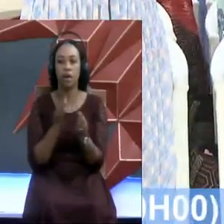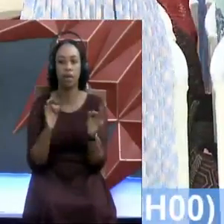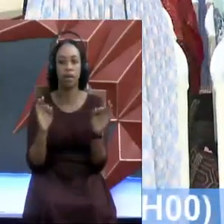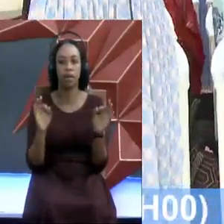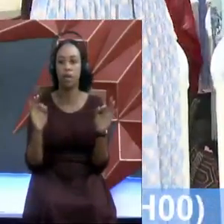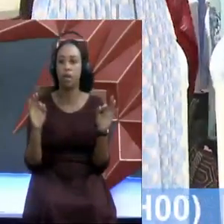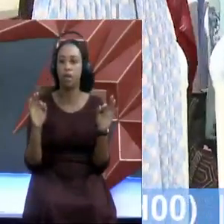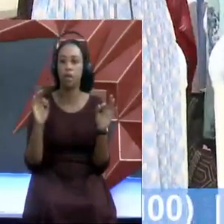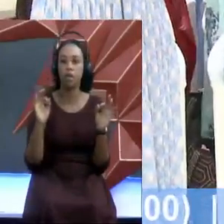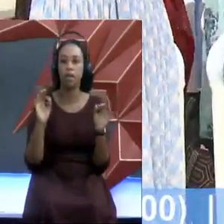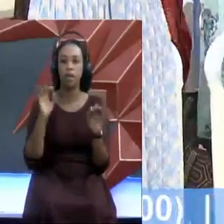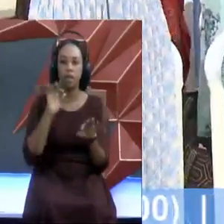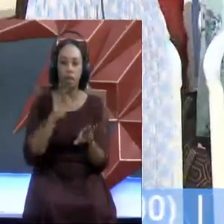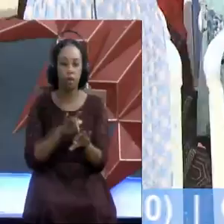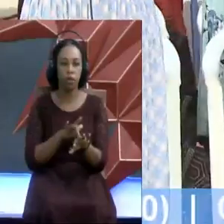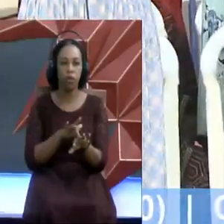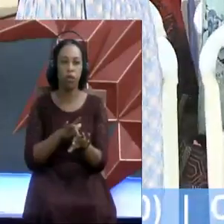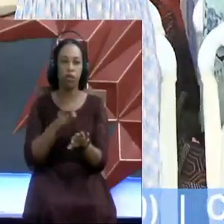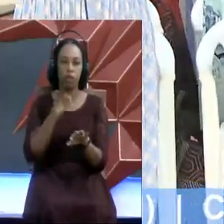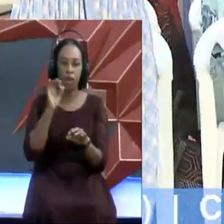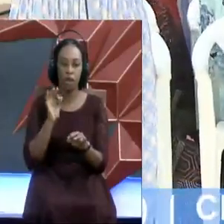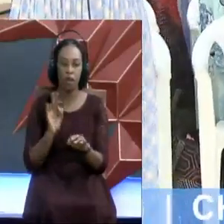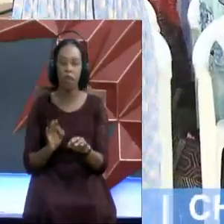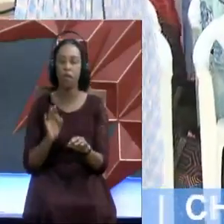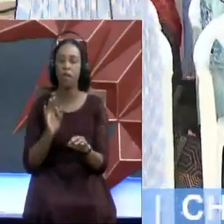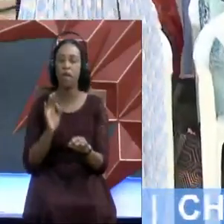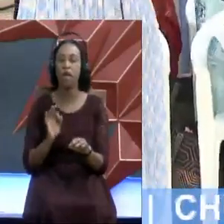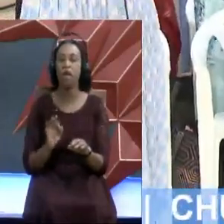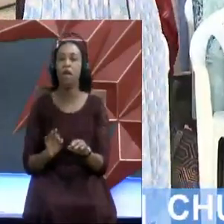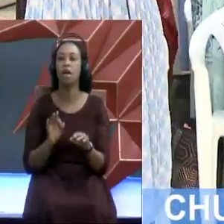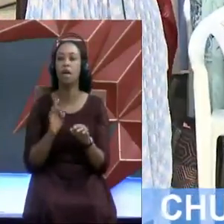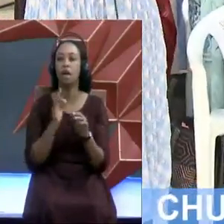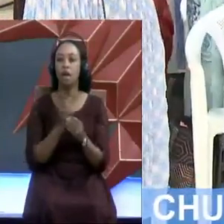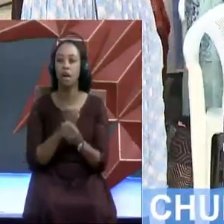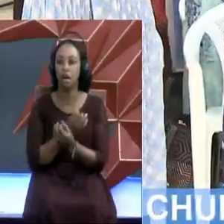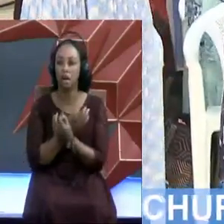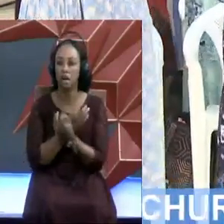Shika Shika sana utapona